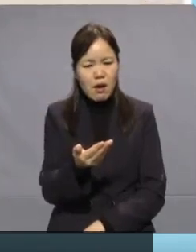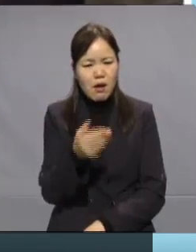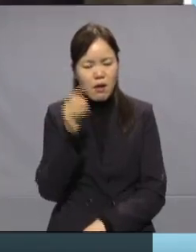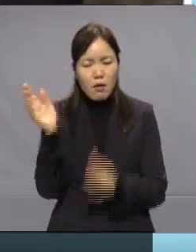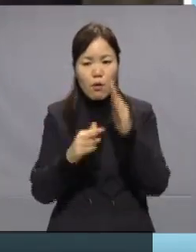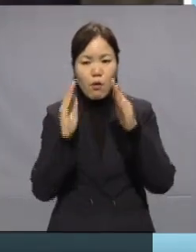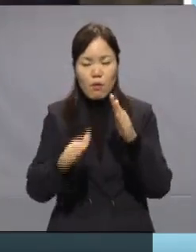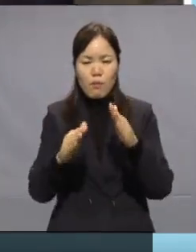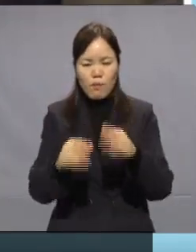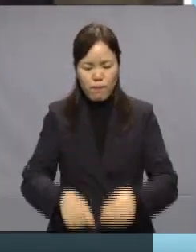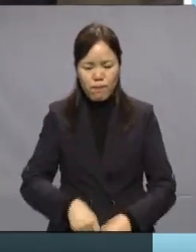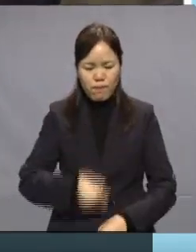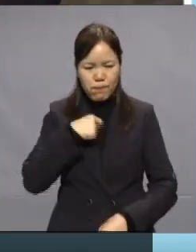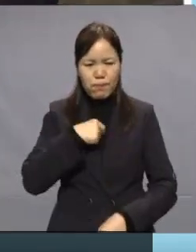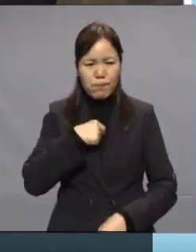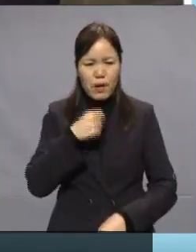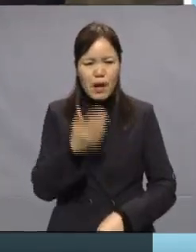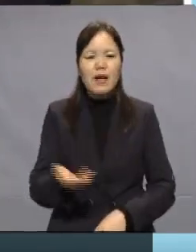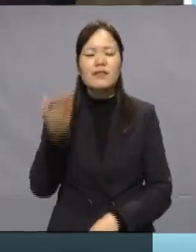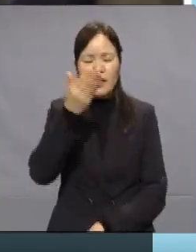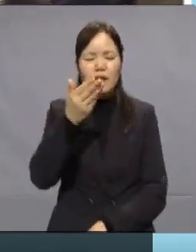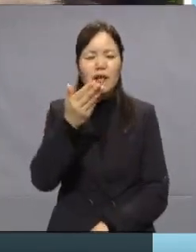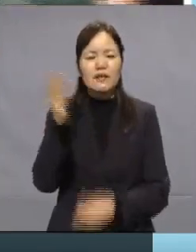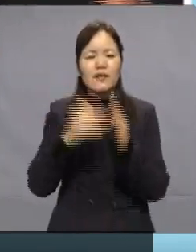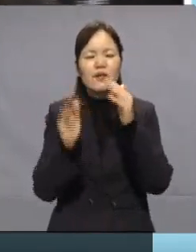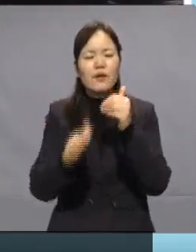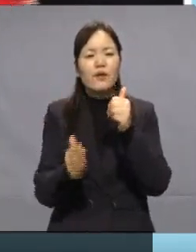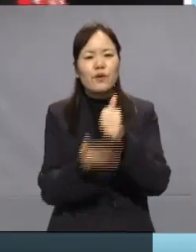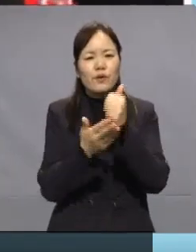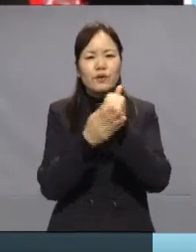경대하다 이런 평가를 받으면 좋겠습니다만 당연식 공천이요